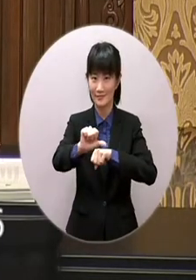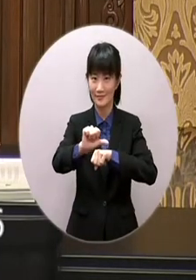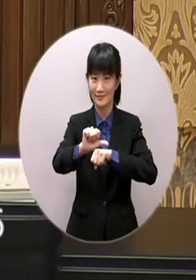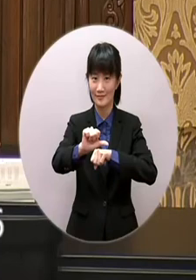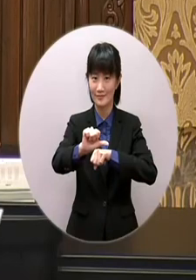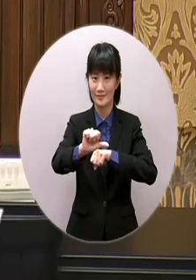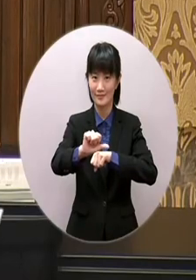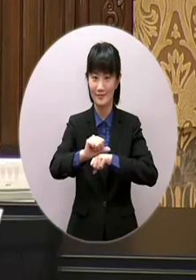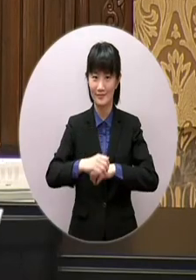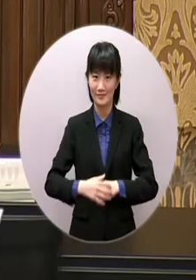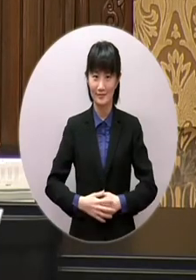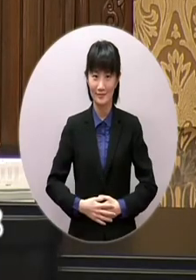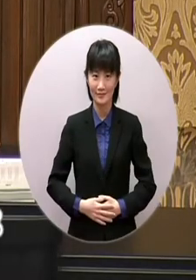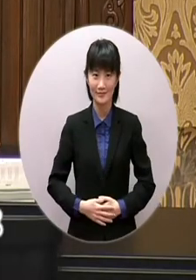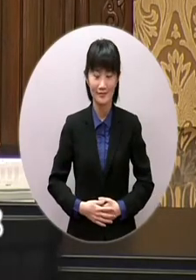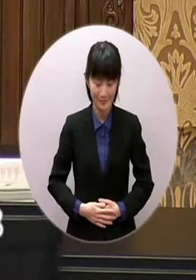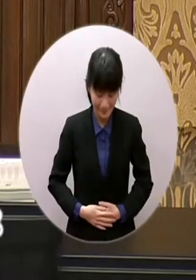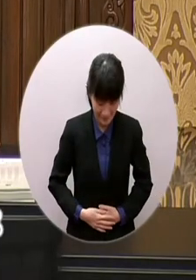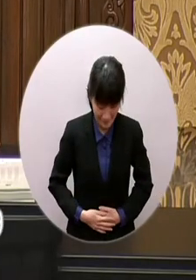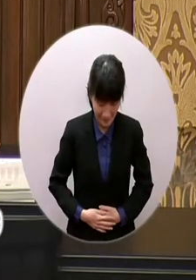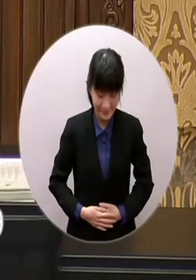15分钟。